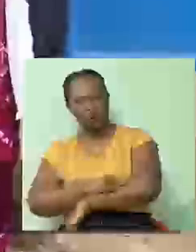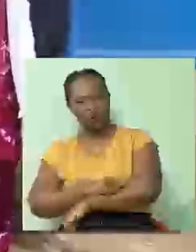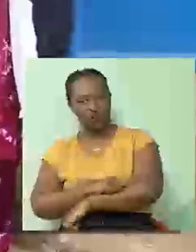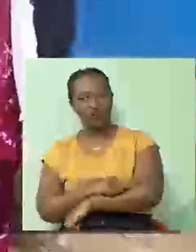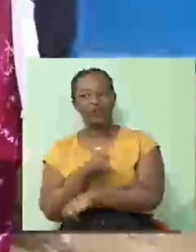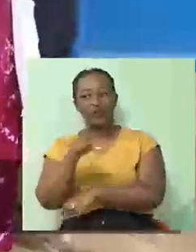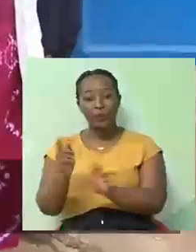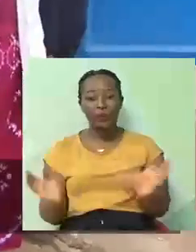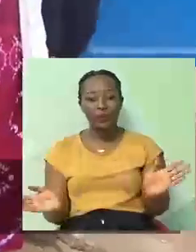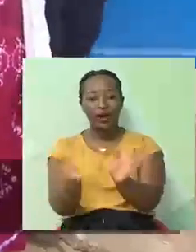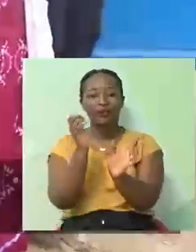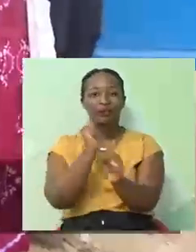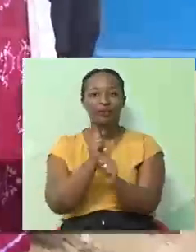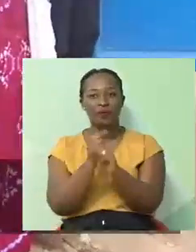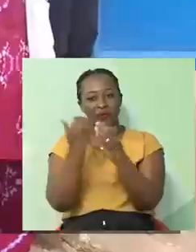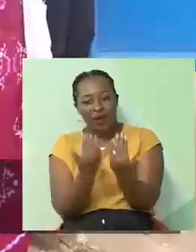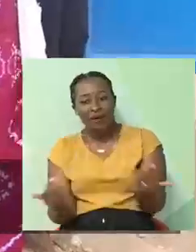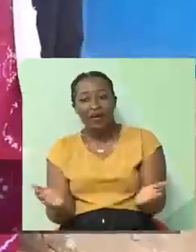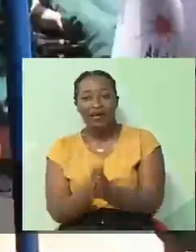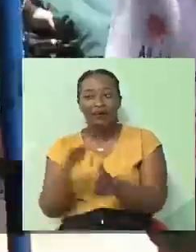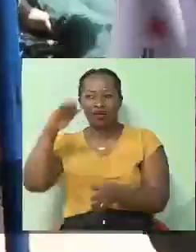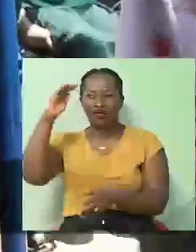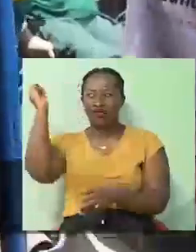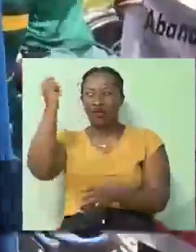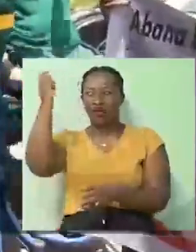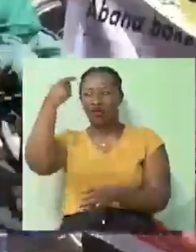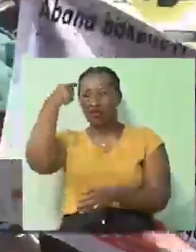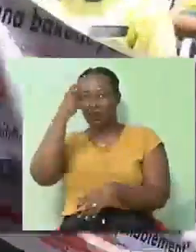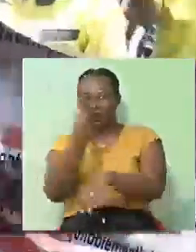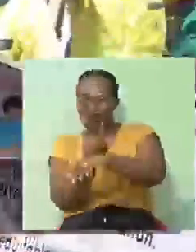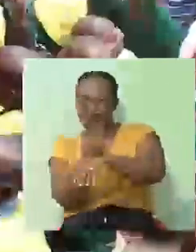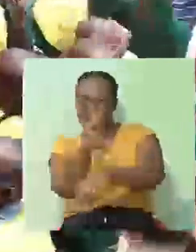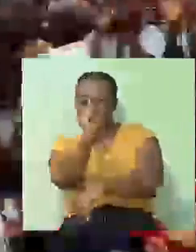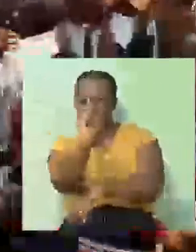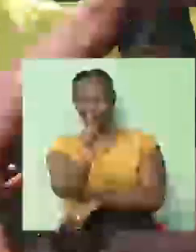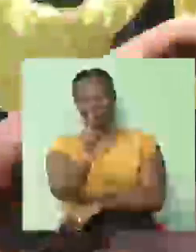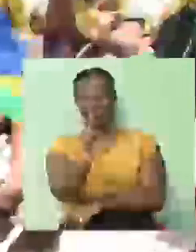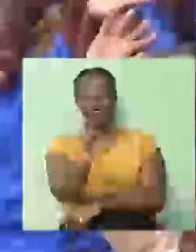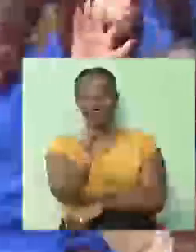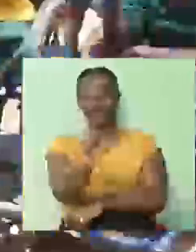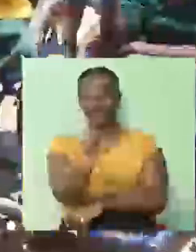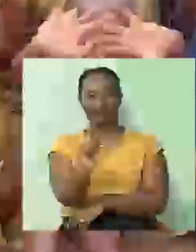kugana ishuri. Ubu bukangurambaga bukorwa abana n'abantu bakuru bavuza inzogera mu gihe cy'umunota,